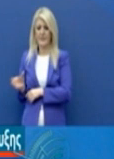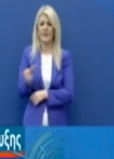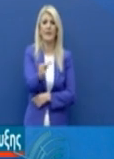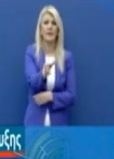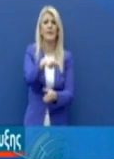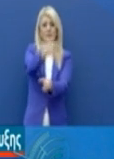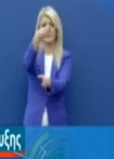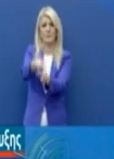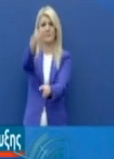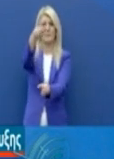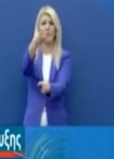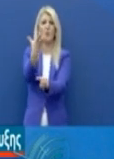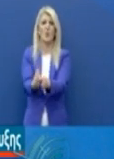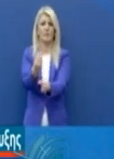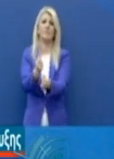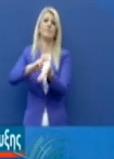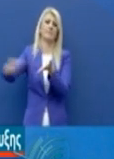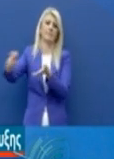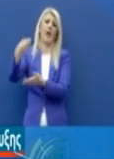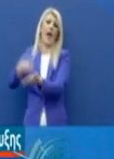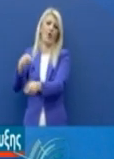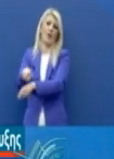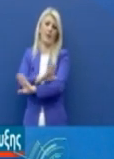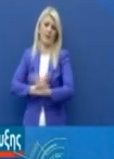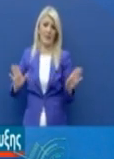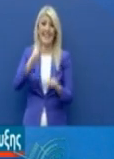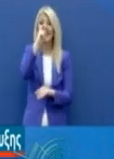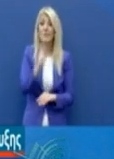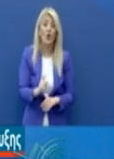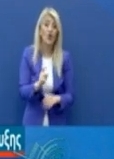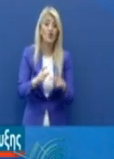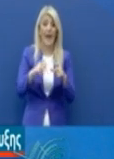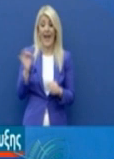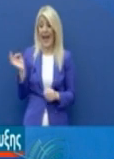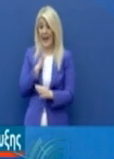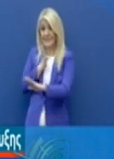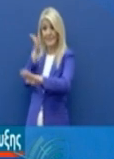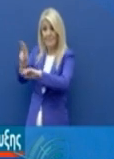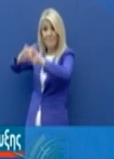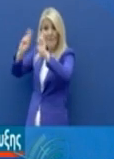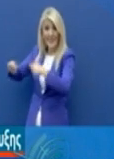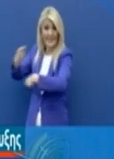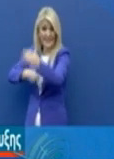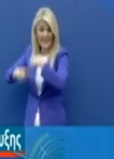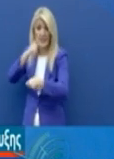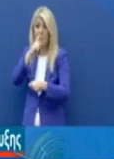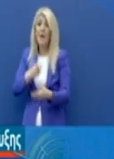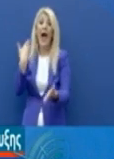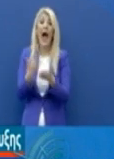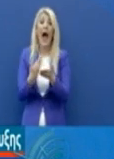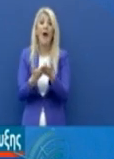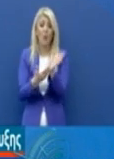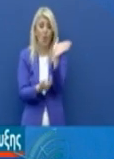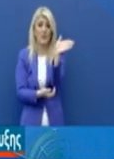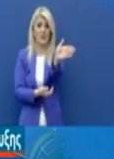πελάτης να έχει στην κατοχή του ηλεκτρονική απόδειξη πληρωμής ή αποστολή μηνύματος SMS από